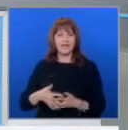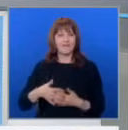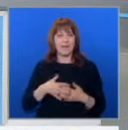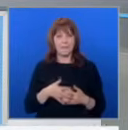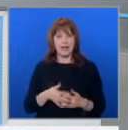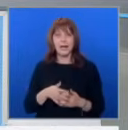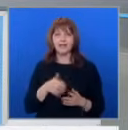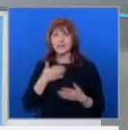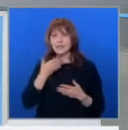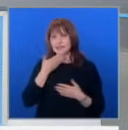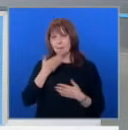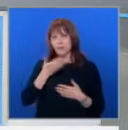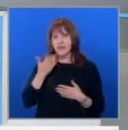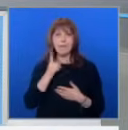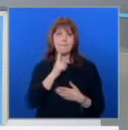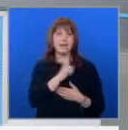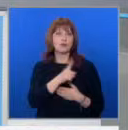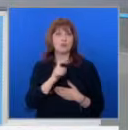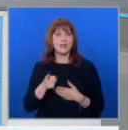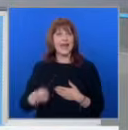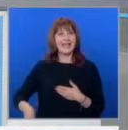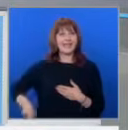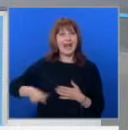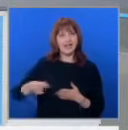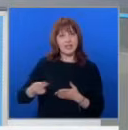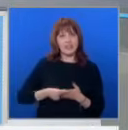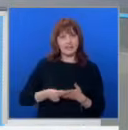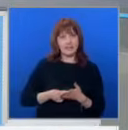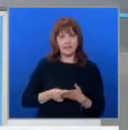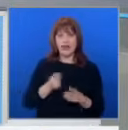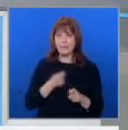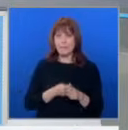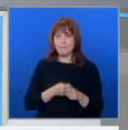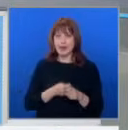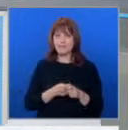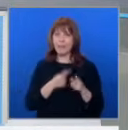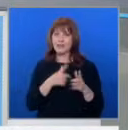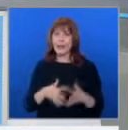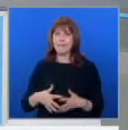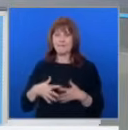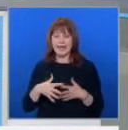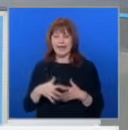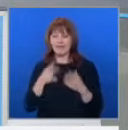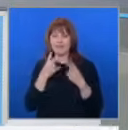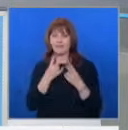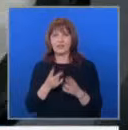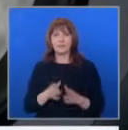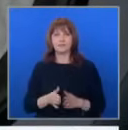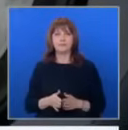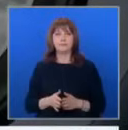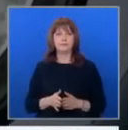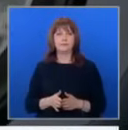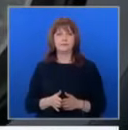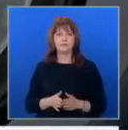щати. За посланията и предупрежденията, които генералният секретар на Алианса отправи от Съединените щати, обобщава Биляна Бонева.